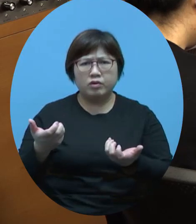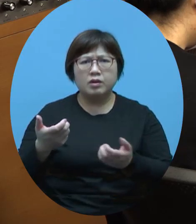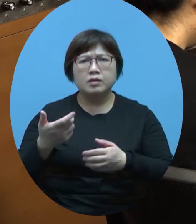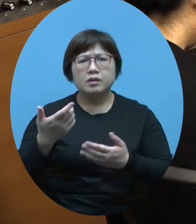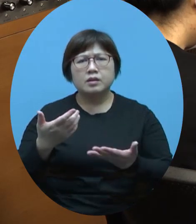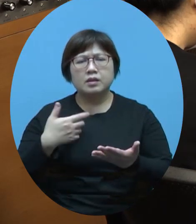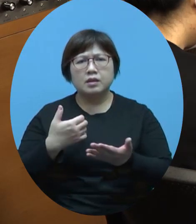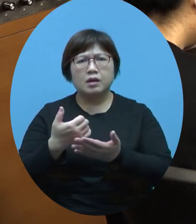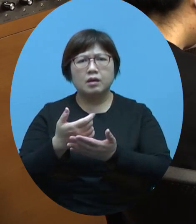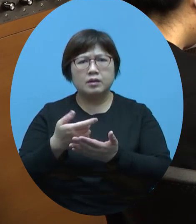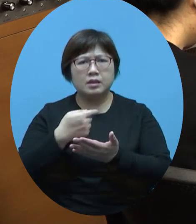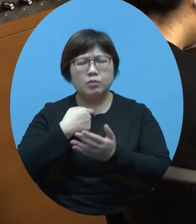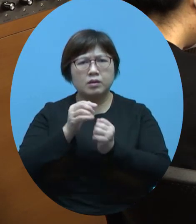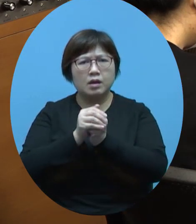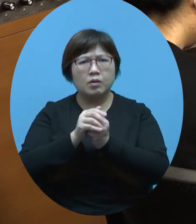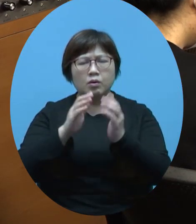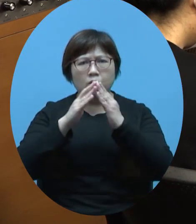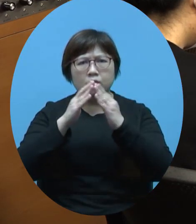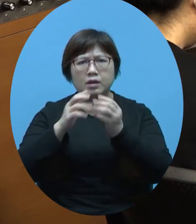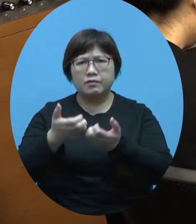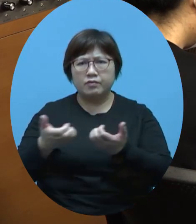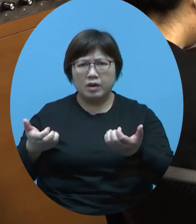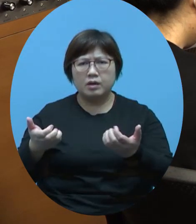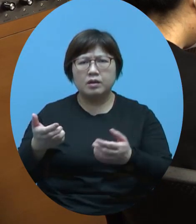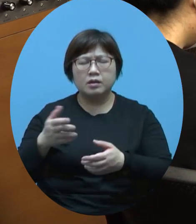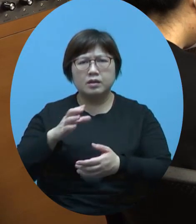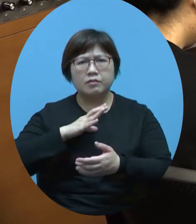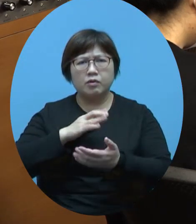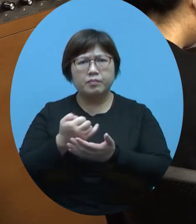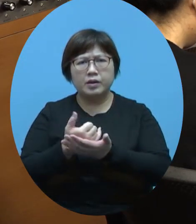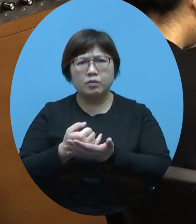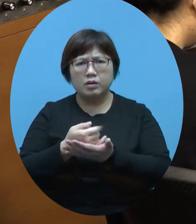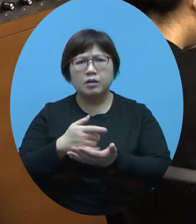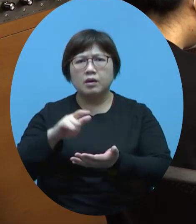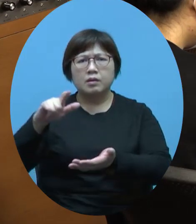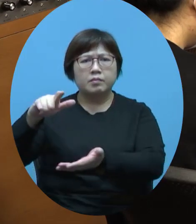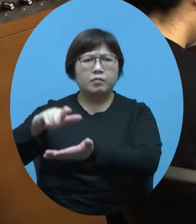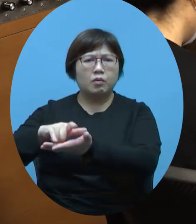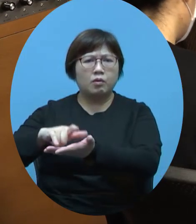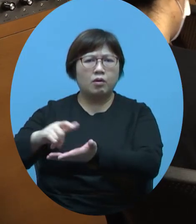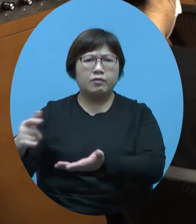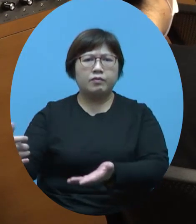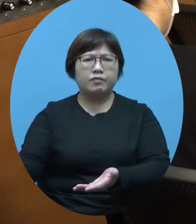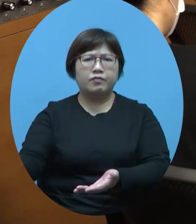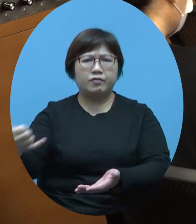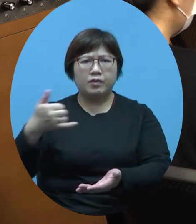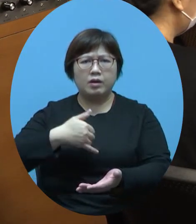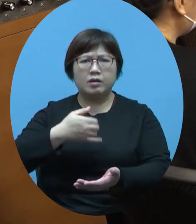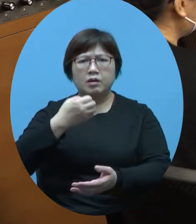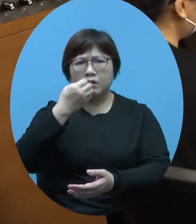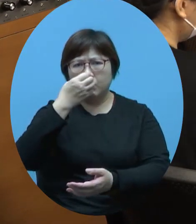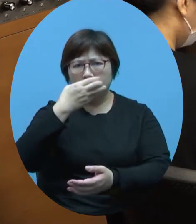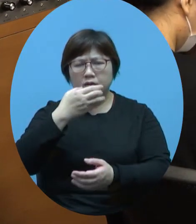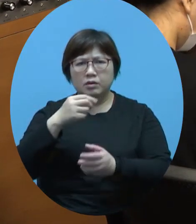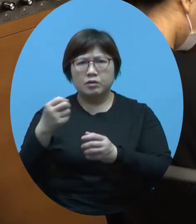點樣評估翻要求佢哋喺家居隔離嗰個情況咧？覺唔覺得武漢翻嚟佢哋係會有可能造成即係